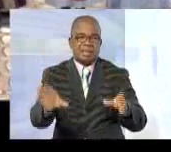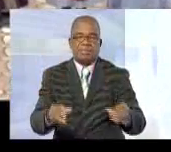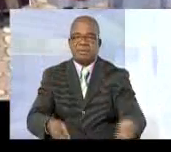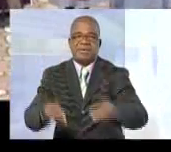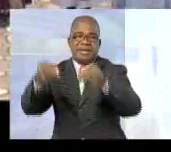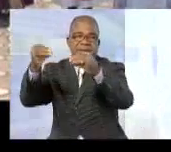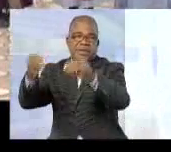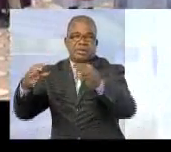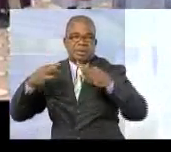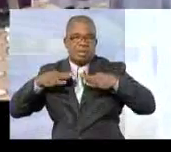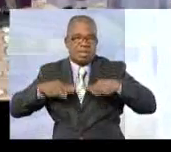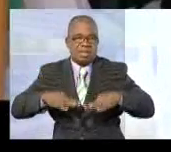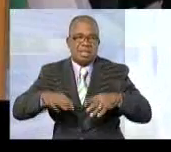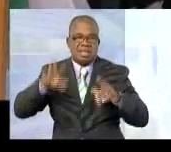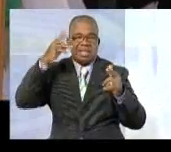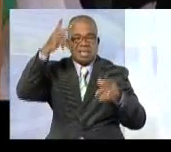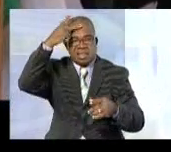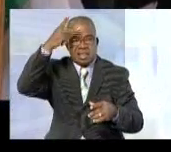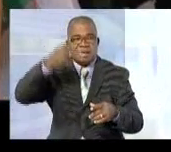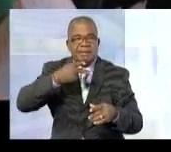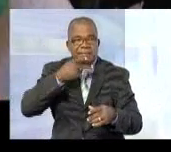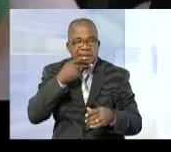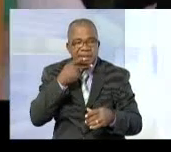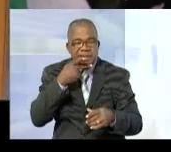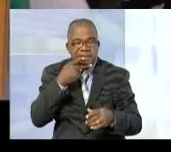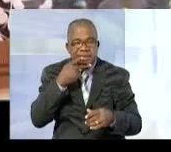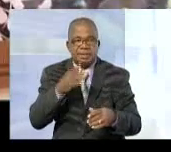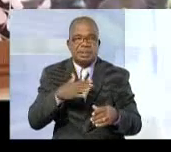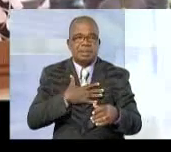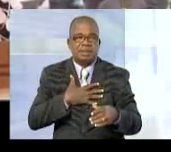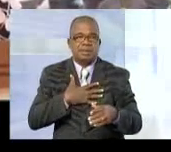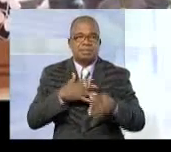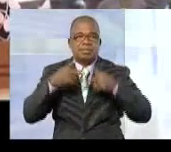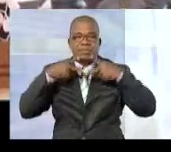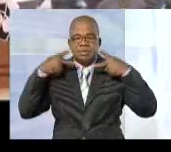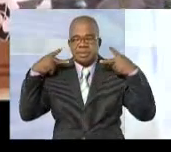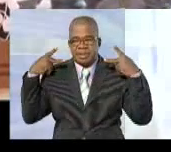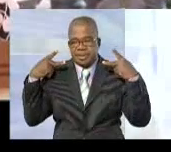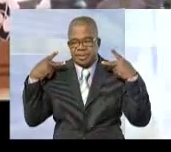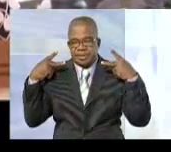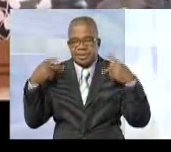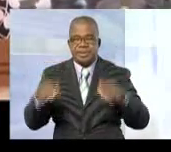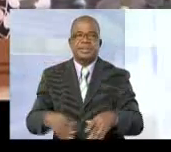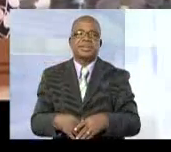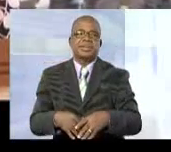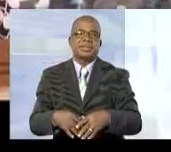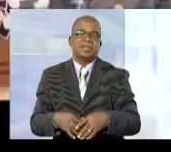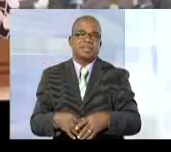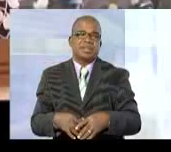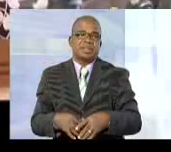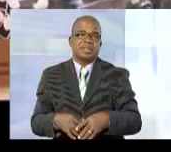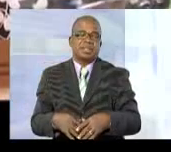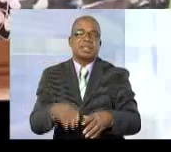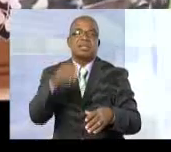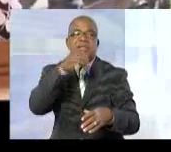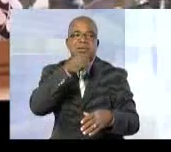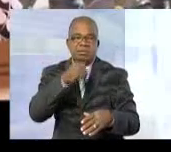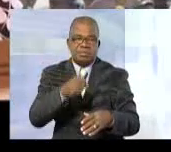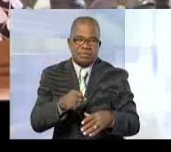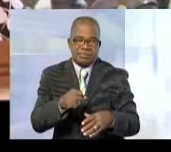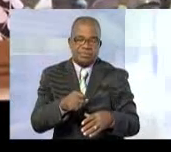dignité dans l'ordre national. Monseigneur Ambroise Mata, nonce apostolique, doyen du corps